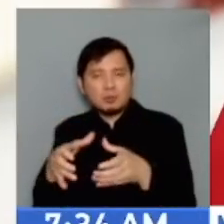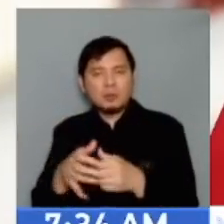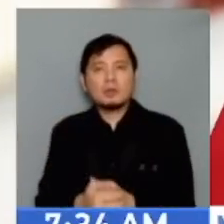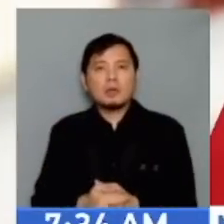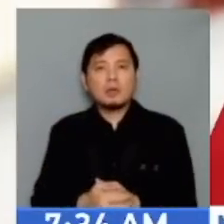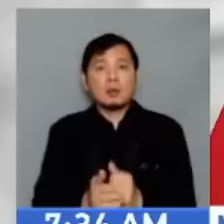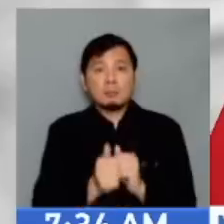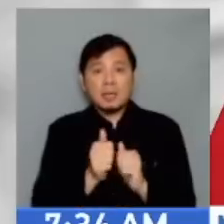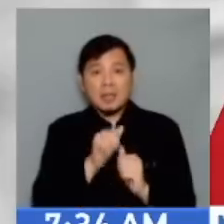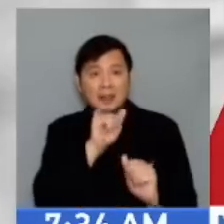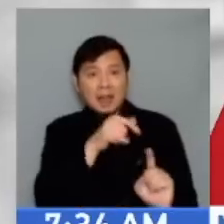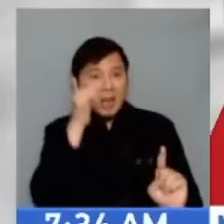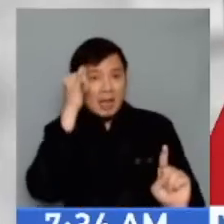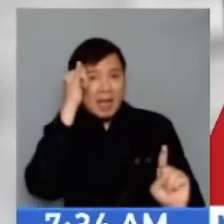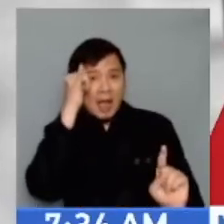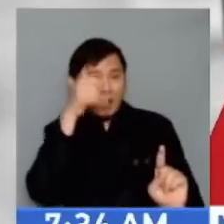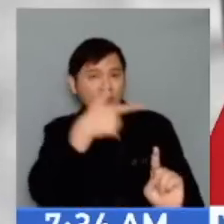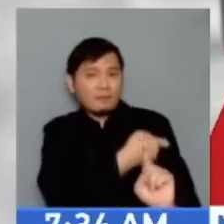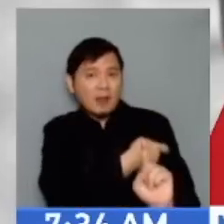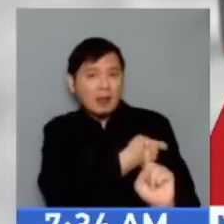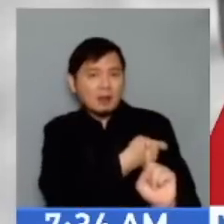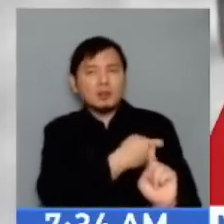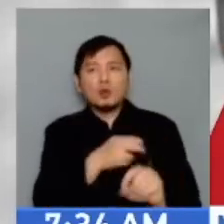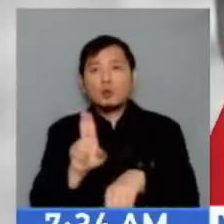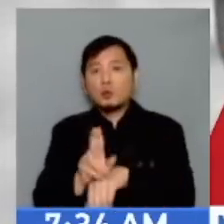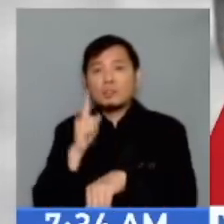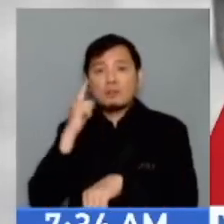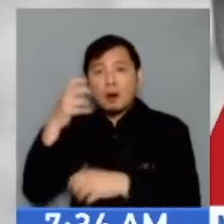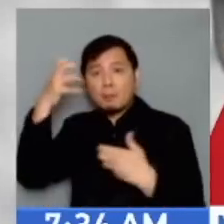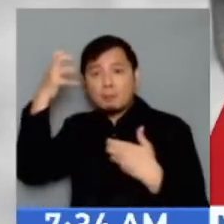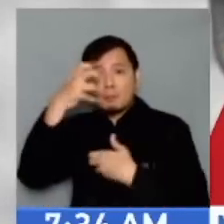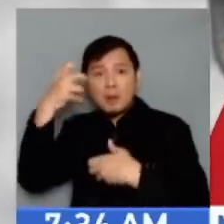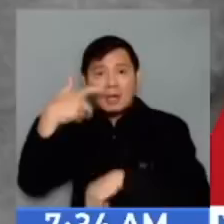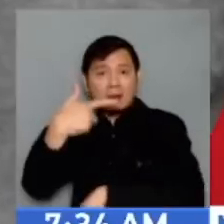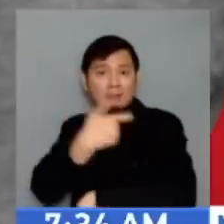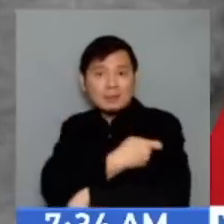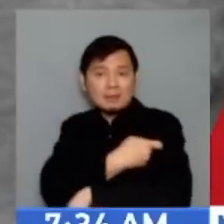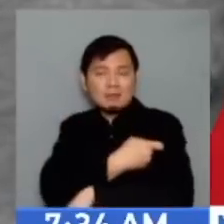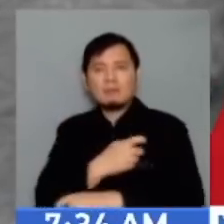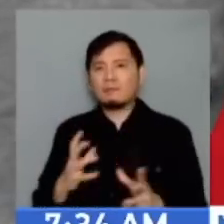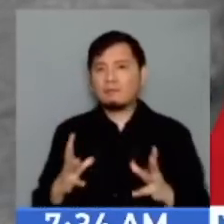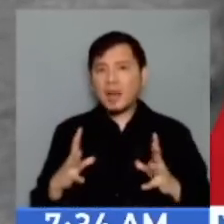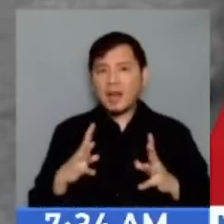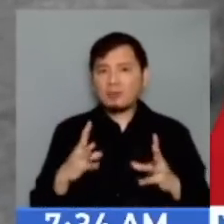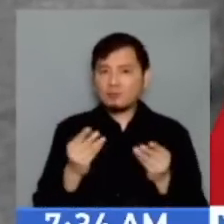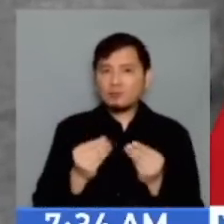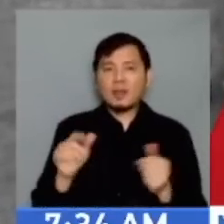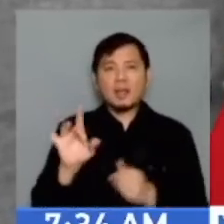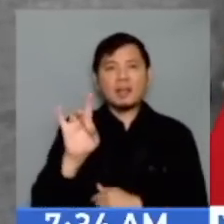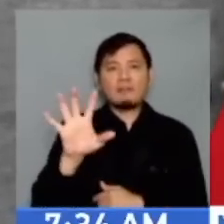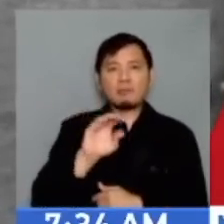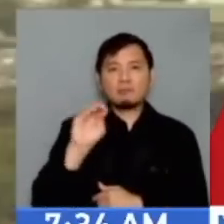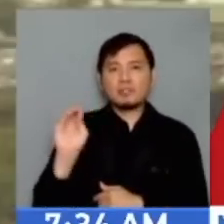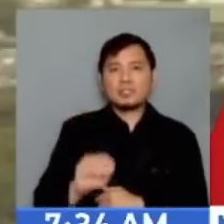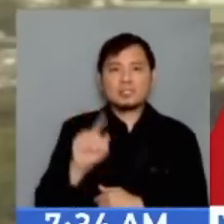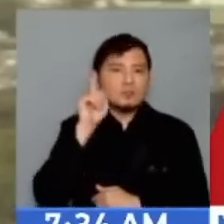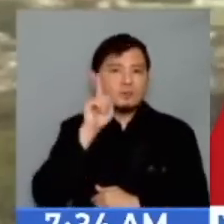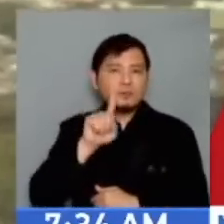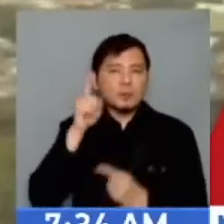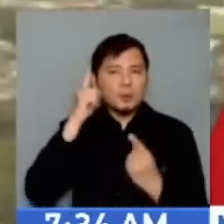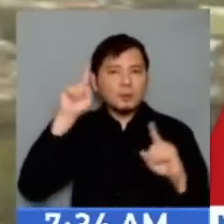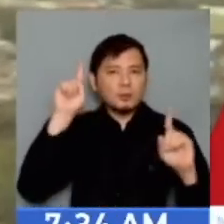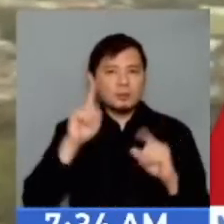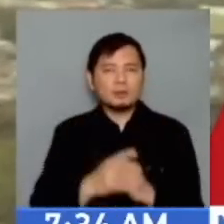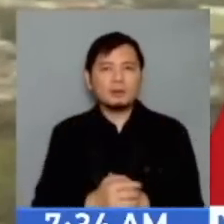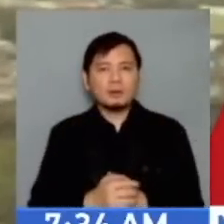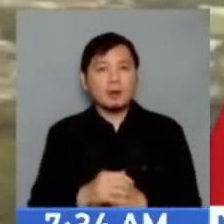about 85% effective against monkeypox. Oh, all right. Pero I understand yung Moderna, gumagawa na rin daw po ng bakuna